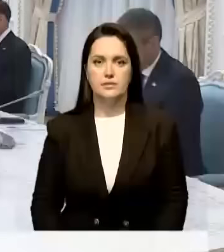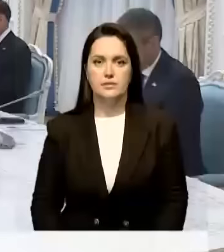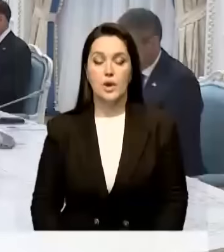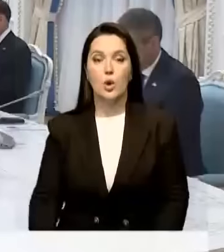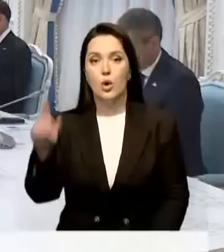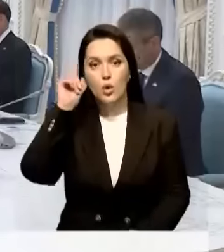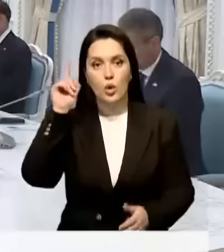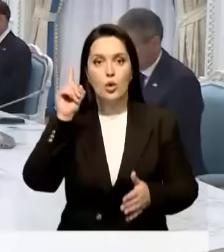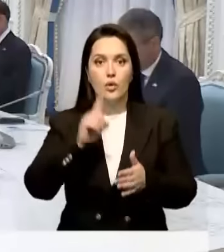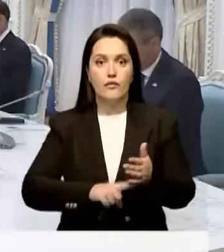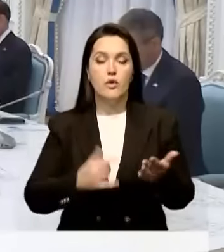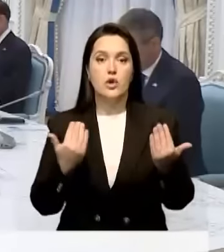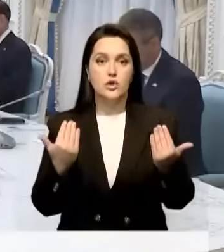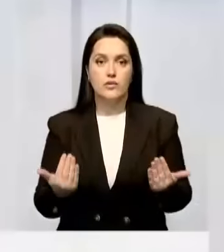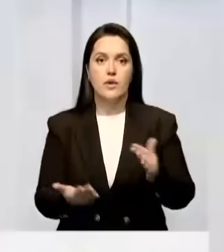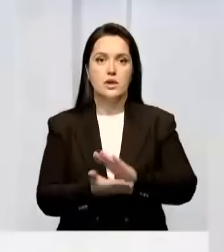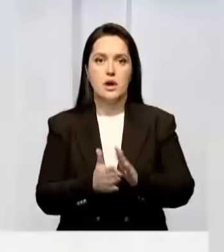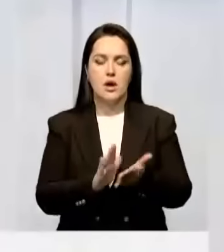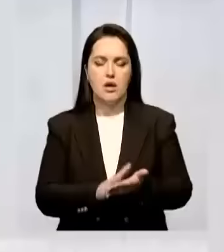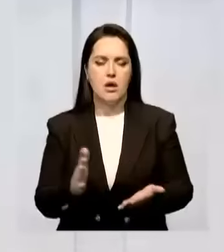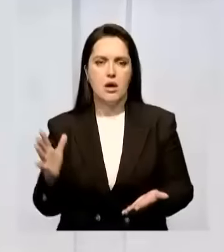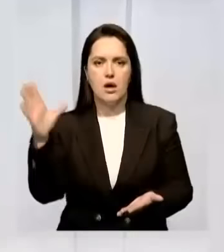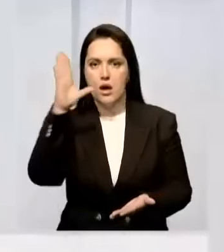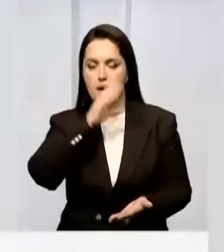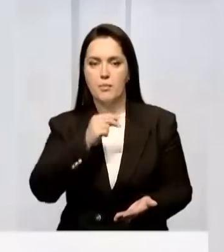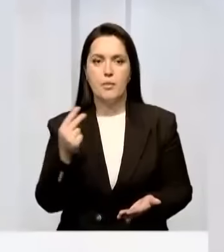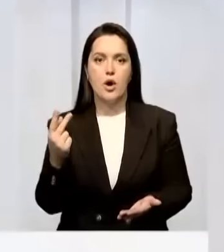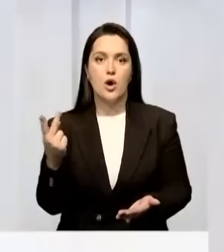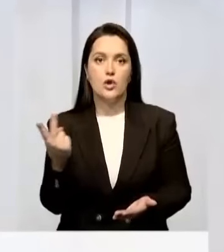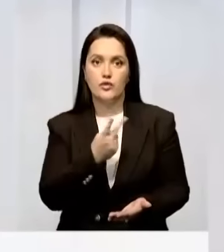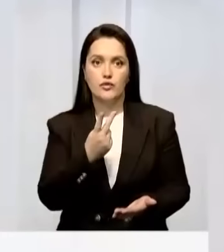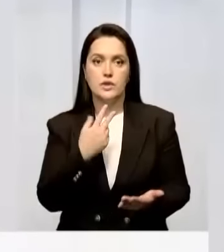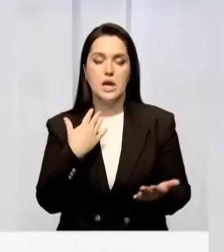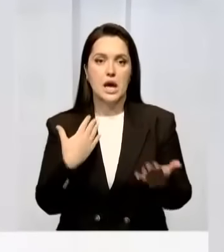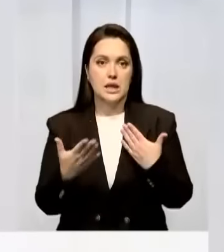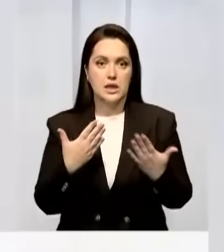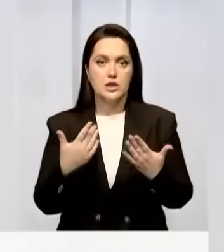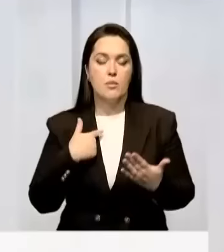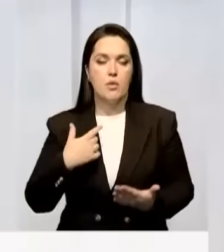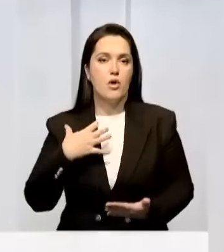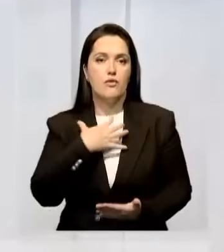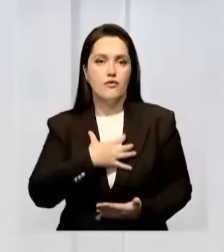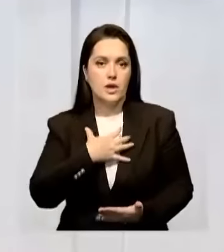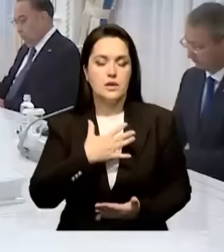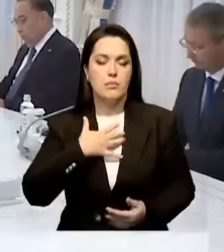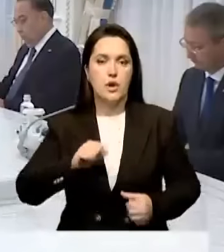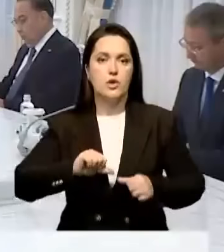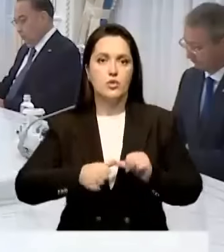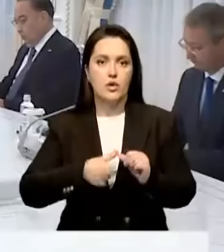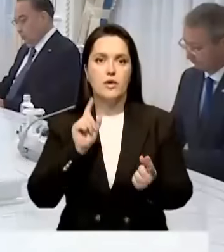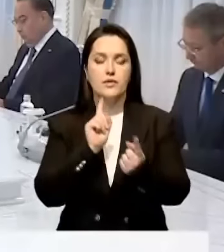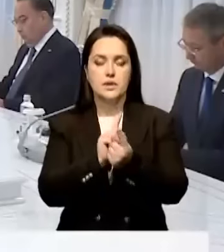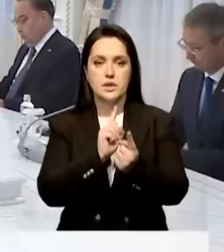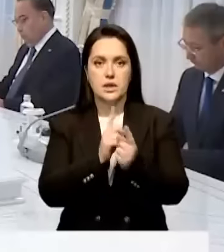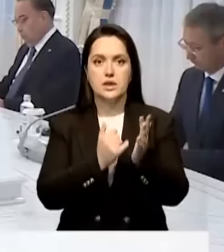Уверен, что сегодняшние договоренности будут способствовать укреплению двусторонних отношений. Мы придаем важное значение нашим регулярным встречам на